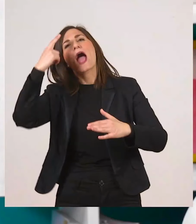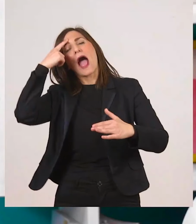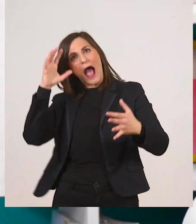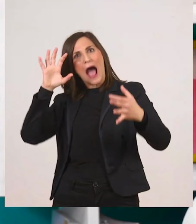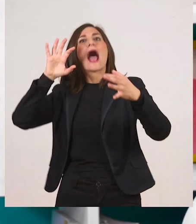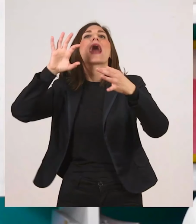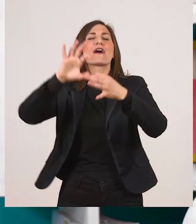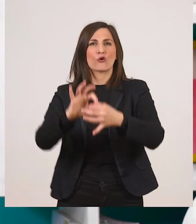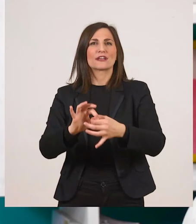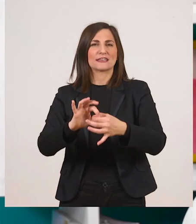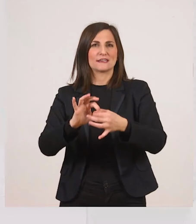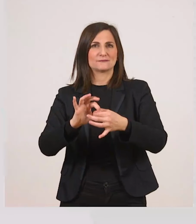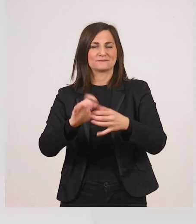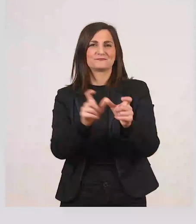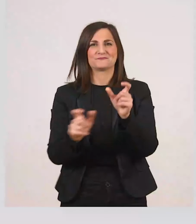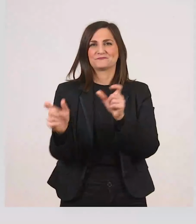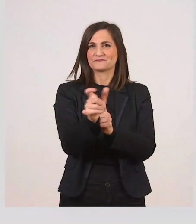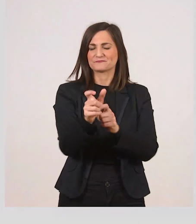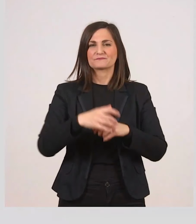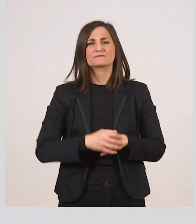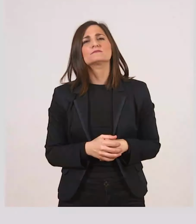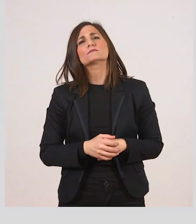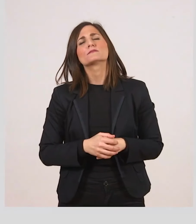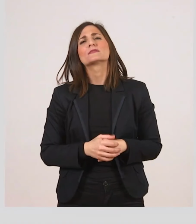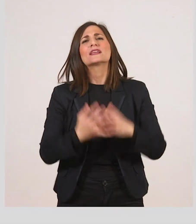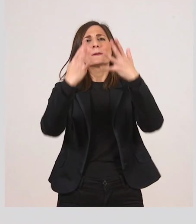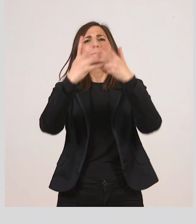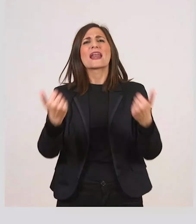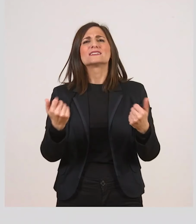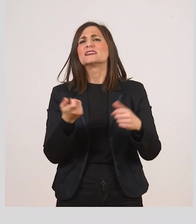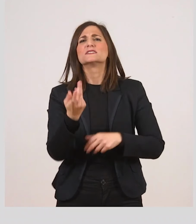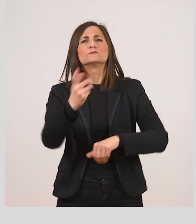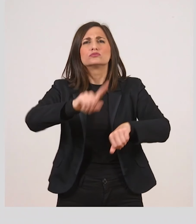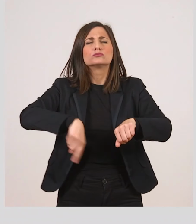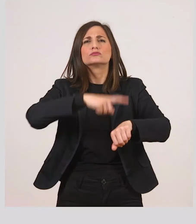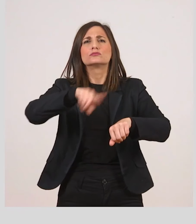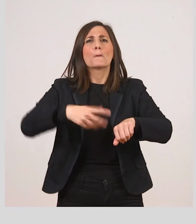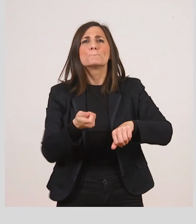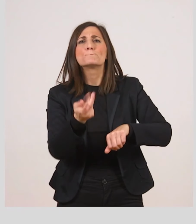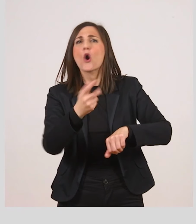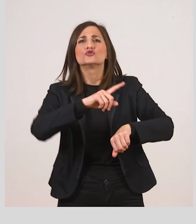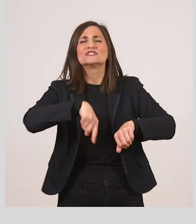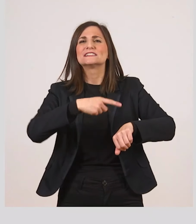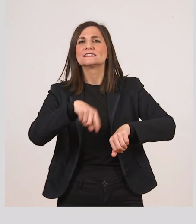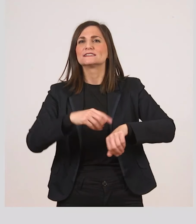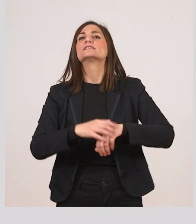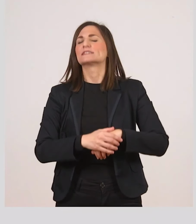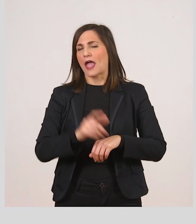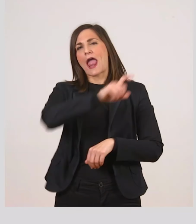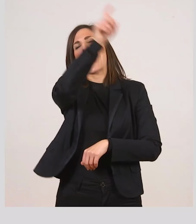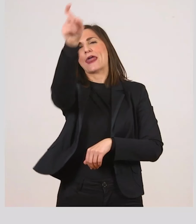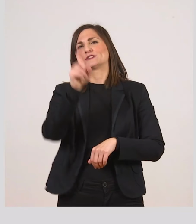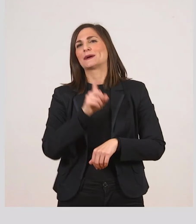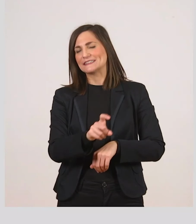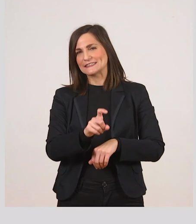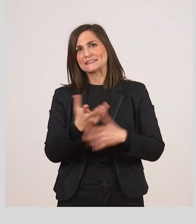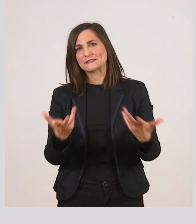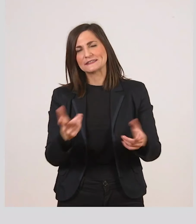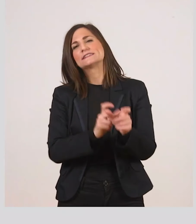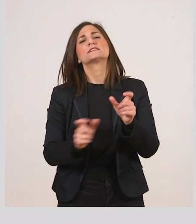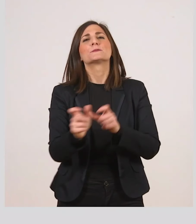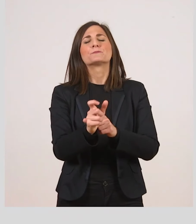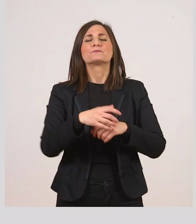σπίτι και εξηγεί. Πόση ώρα διαρκεί η παράσταση? Πολύ ωραία. Ερωτηματική. Είναι